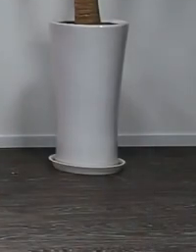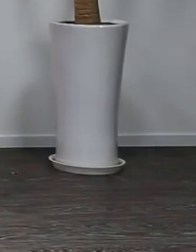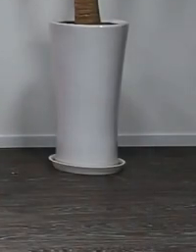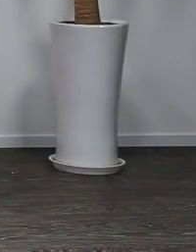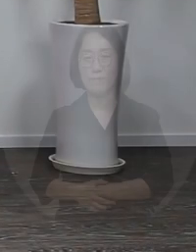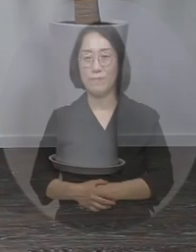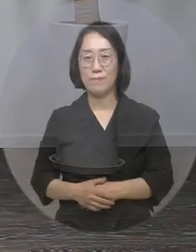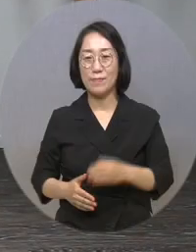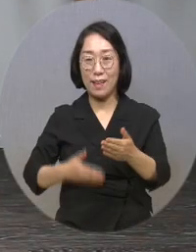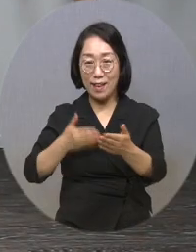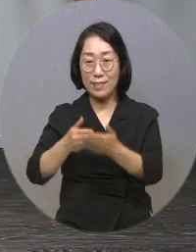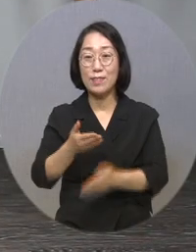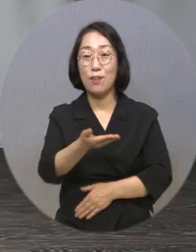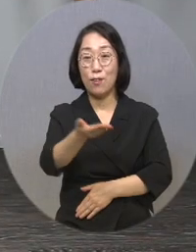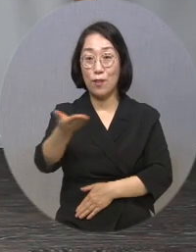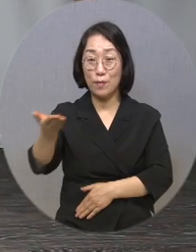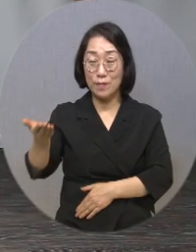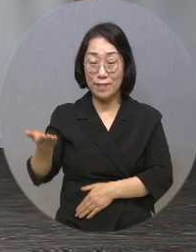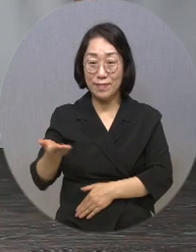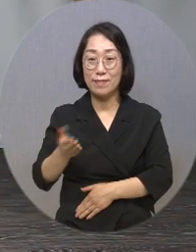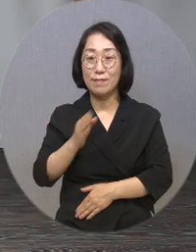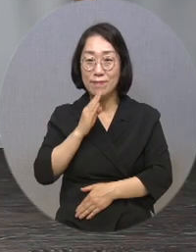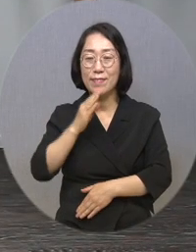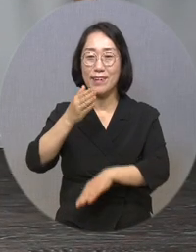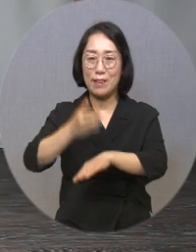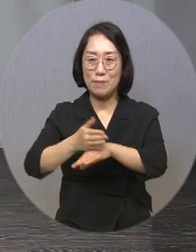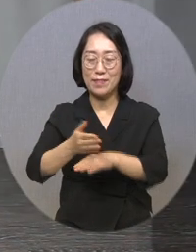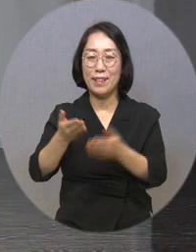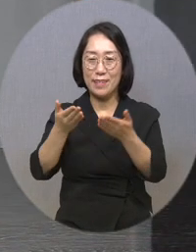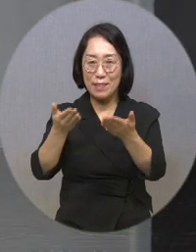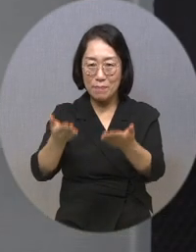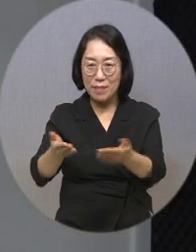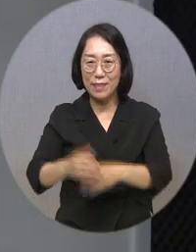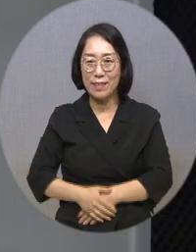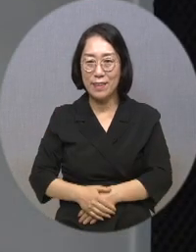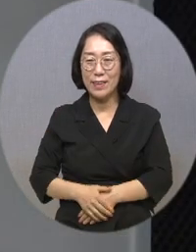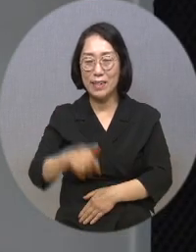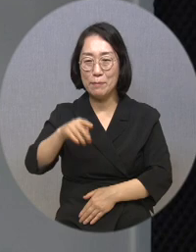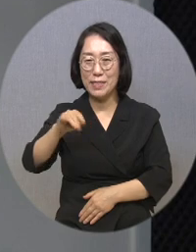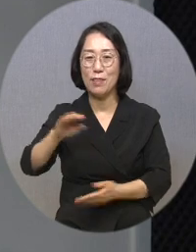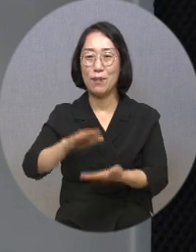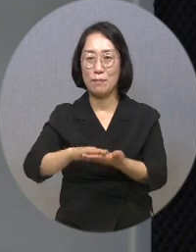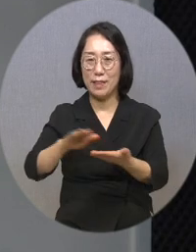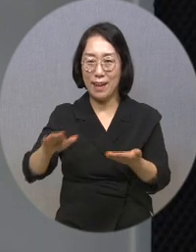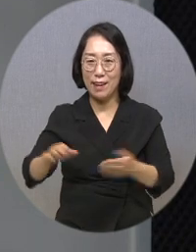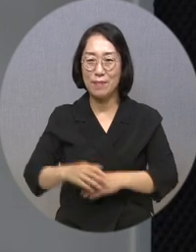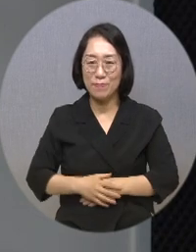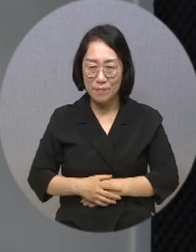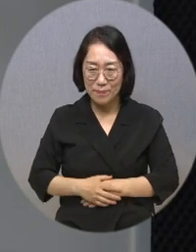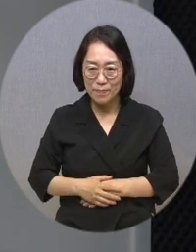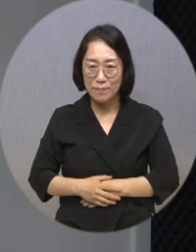네, 지금까지 시청해주신 시청자 여러분들께 감사 인사드리겠습니다. 아나운서 김시연이었습니다.